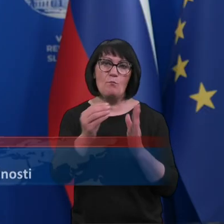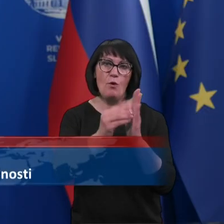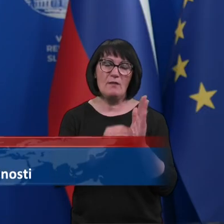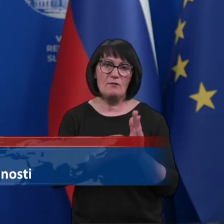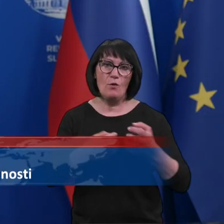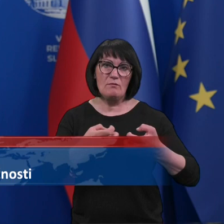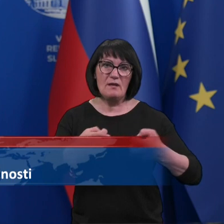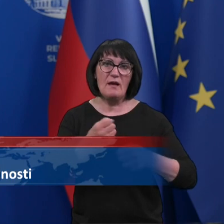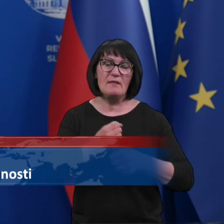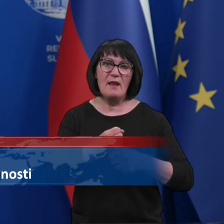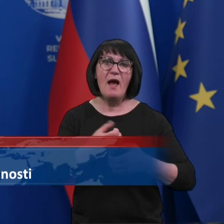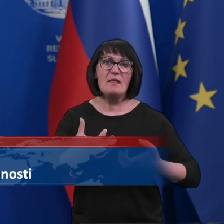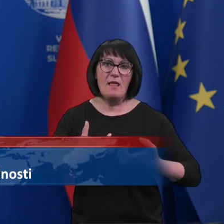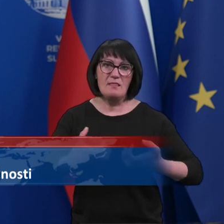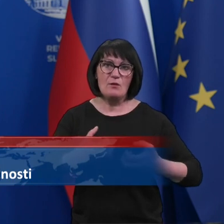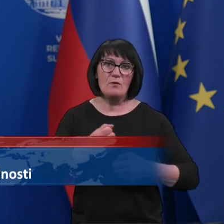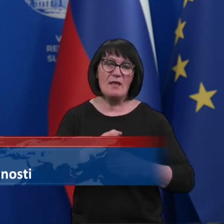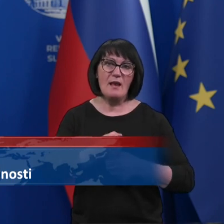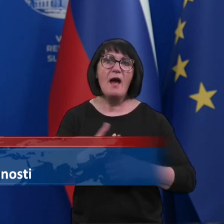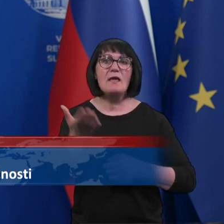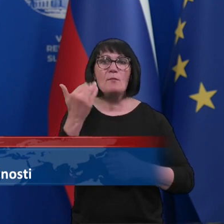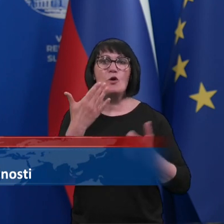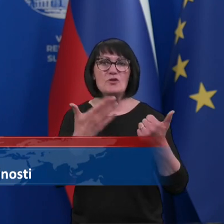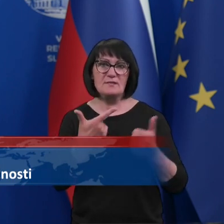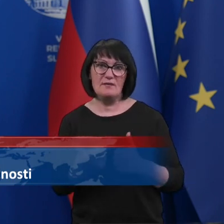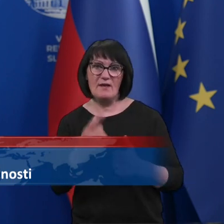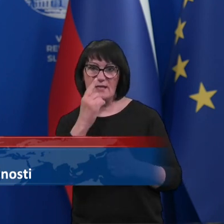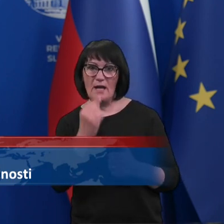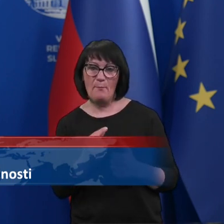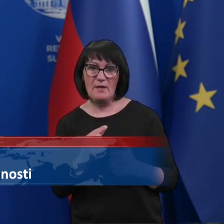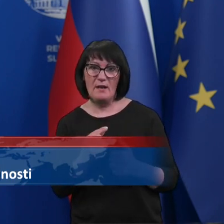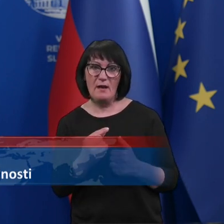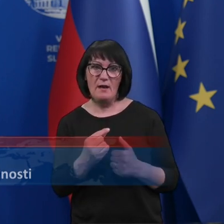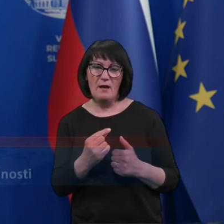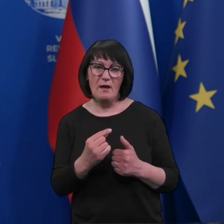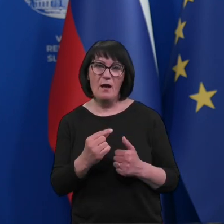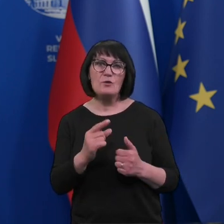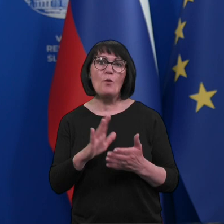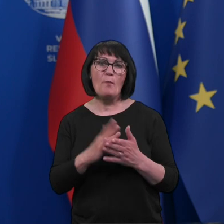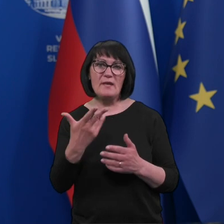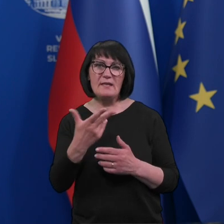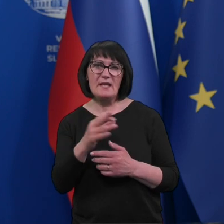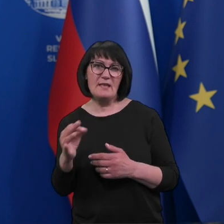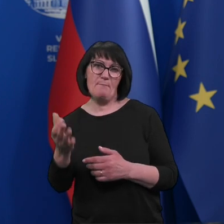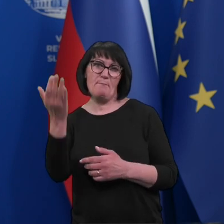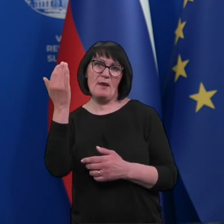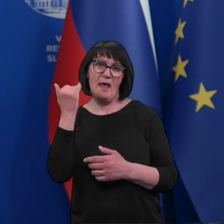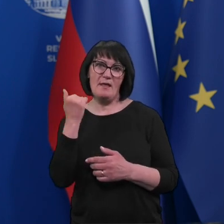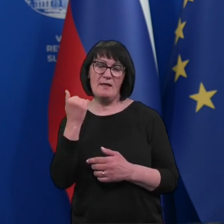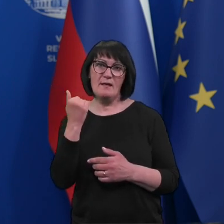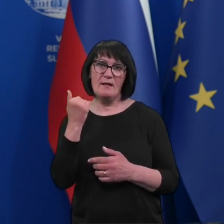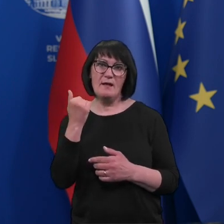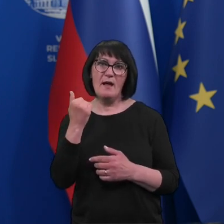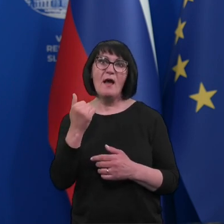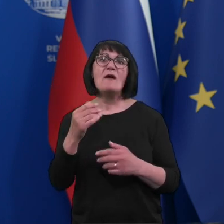Na trgu dela je bilo 26. aprila, torej 3 dni nazaj,